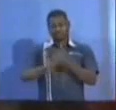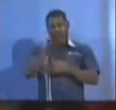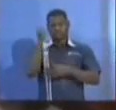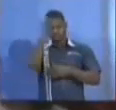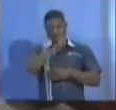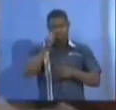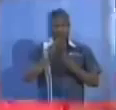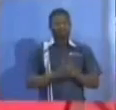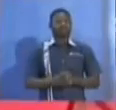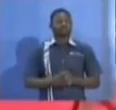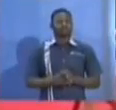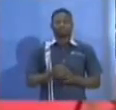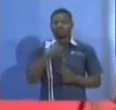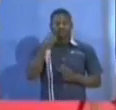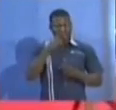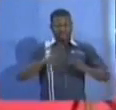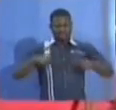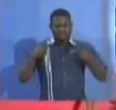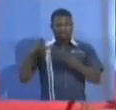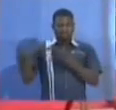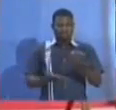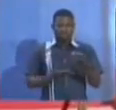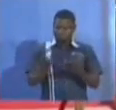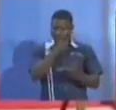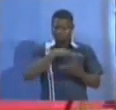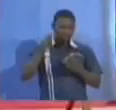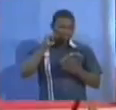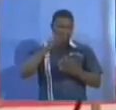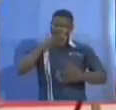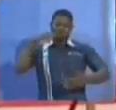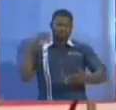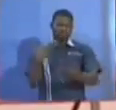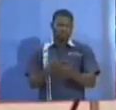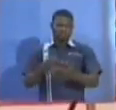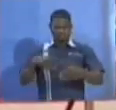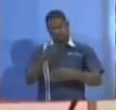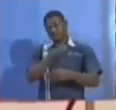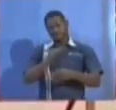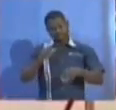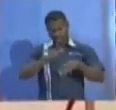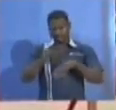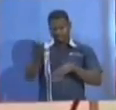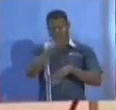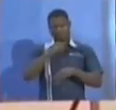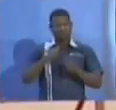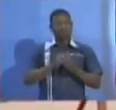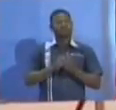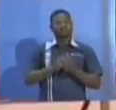Boko Haram. Il a promis d'amener le Nigeria à bon port durant ce deuxième mandat qui débute.